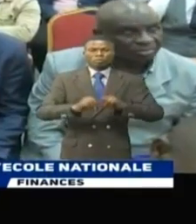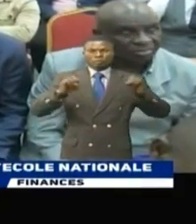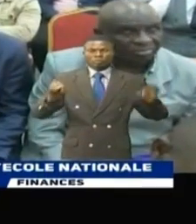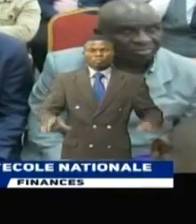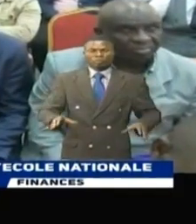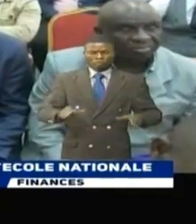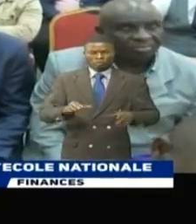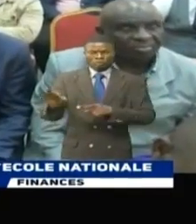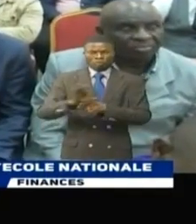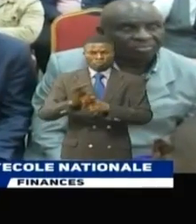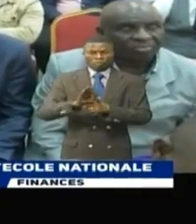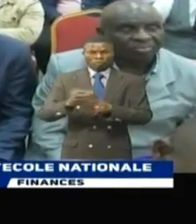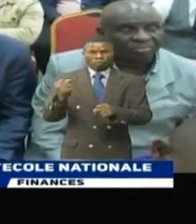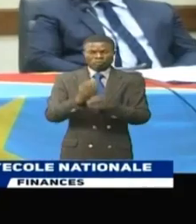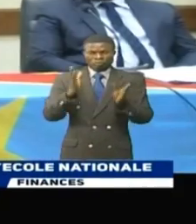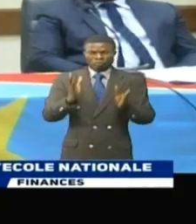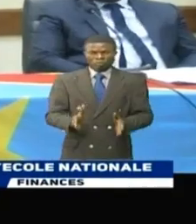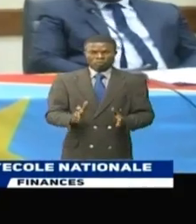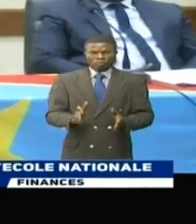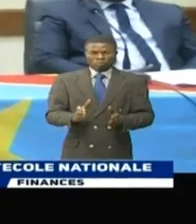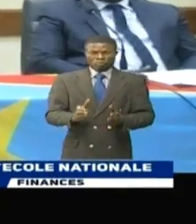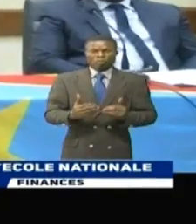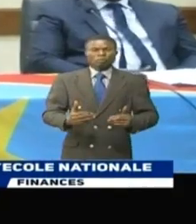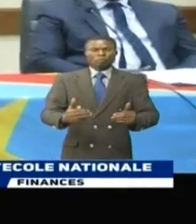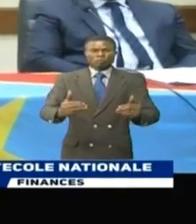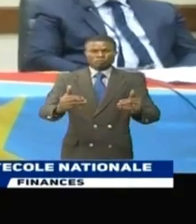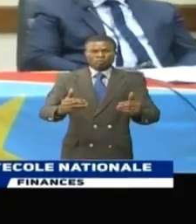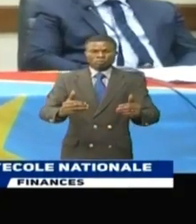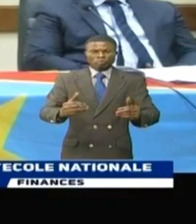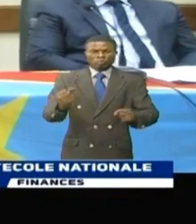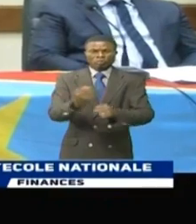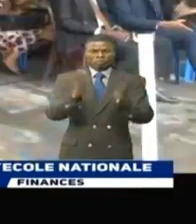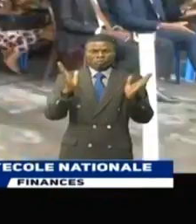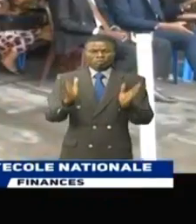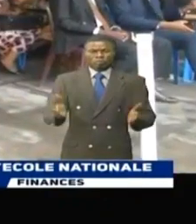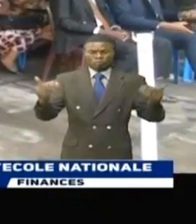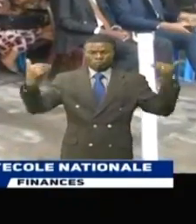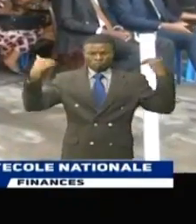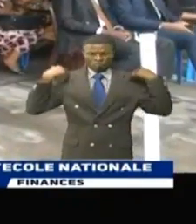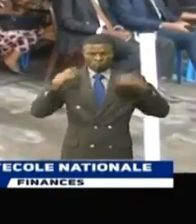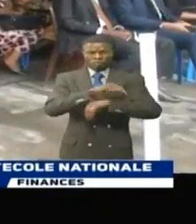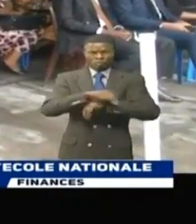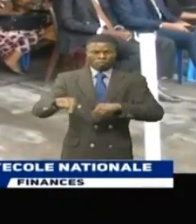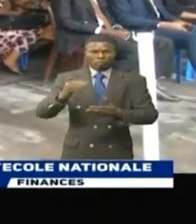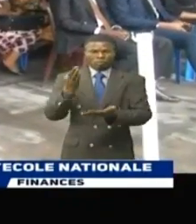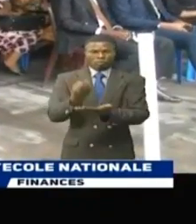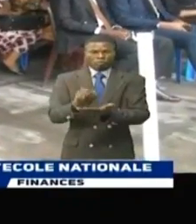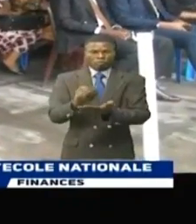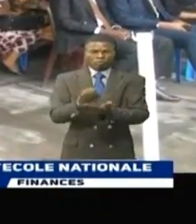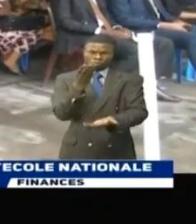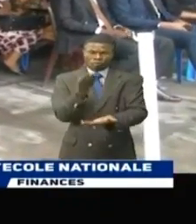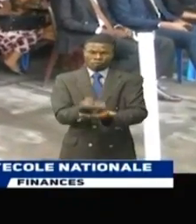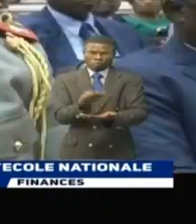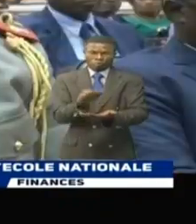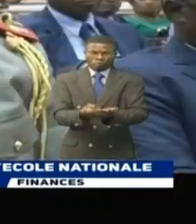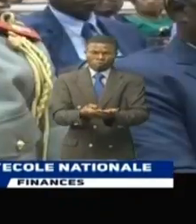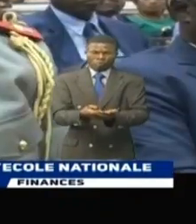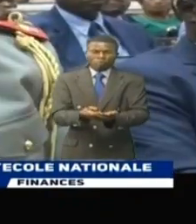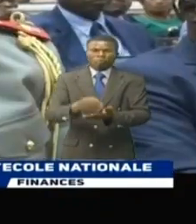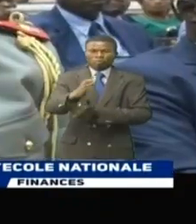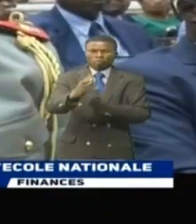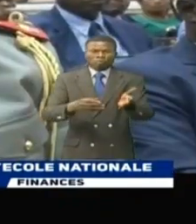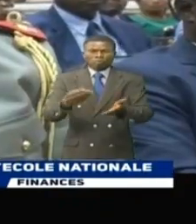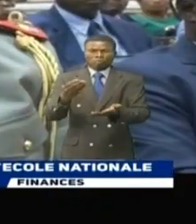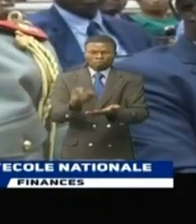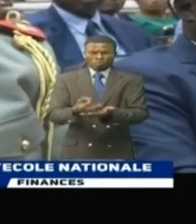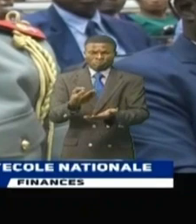congolaise, formation professionnelle et continue des agents et cadres des administrations des finances, du budget, des régies financières,